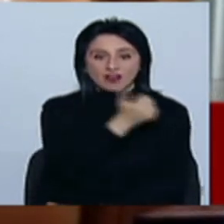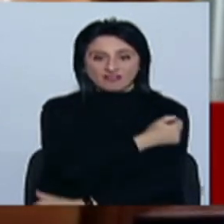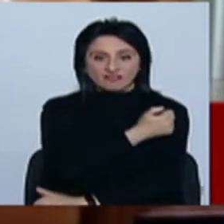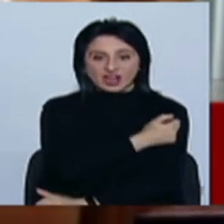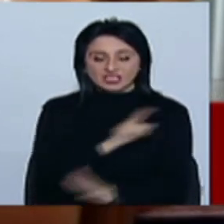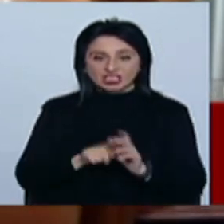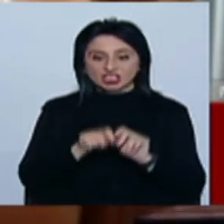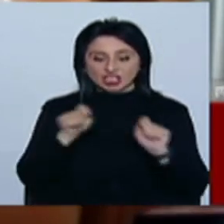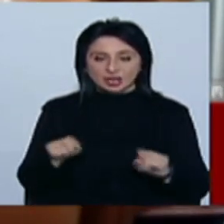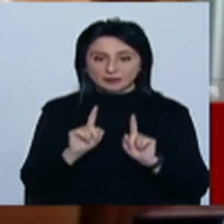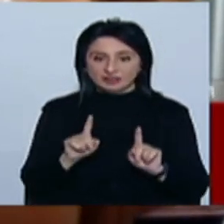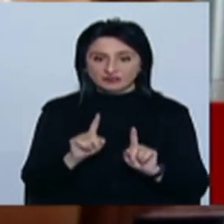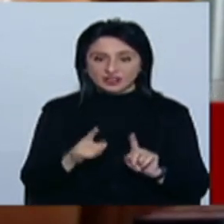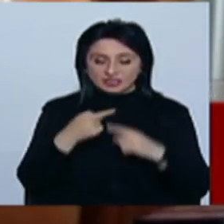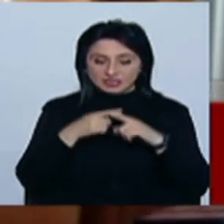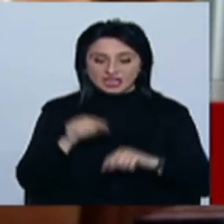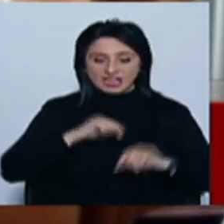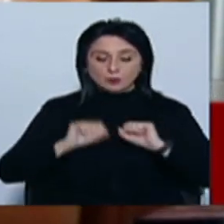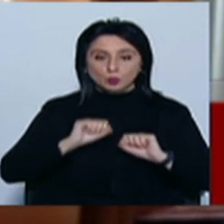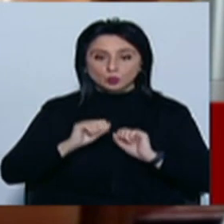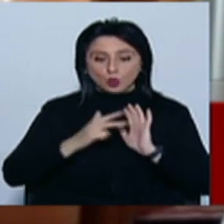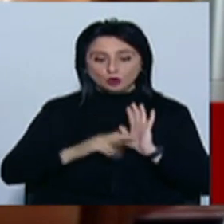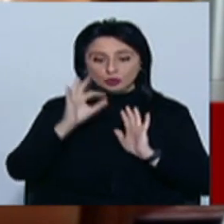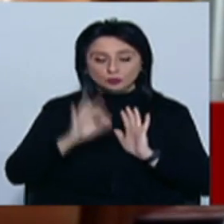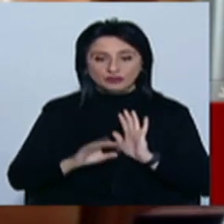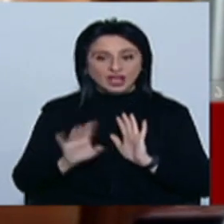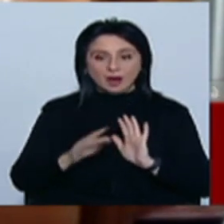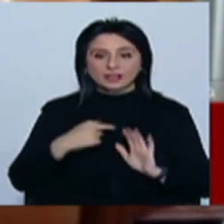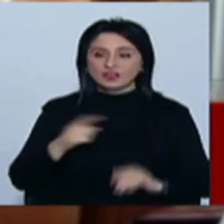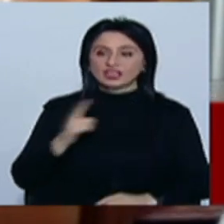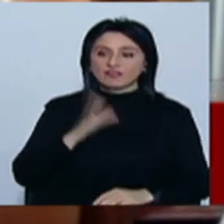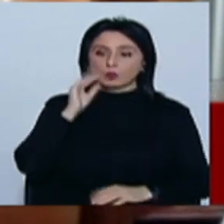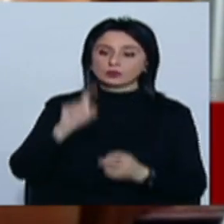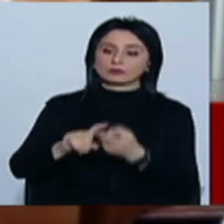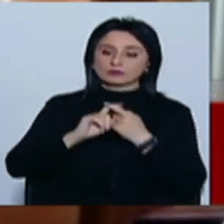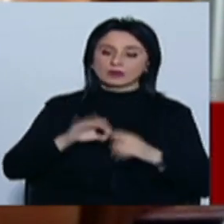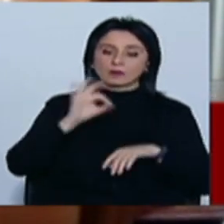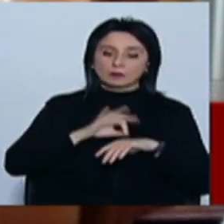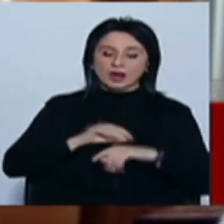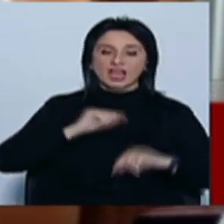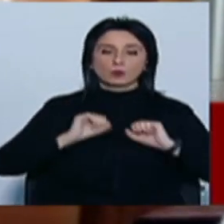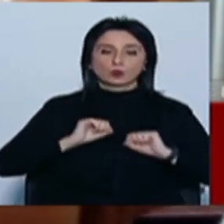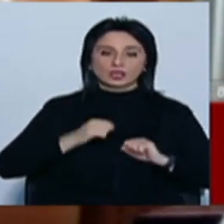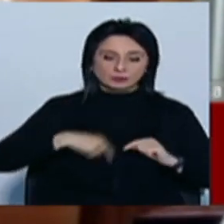ვაქცინაციით შეიქმნას ეს ფენა, იმუნური ფენა ეს 80% და არა იმით, რომ ჩვენ დაველოდოთ, რომ 80%-ის